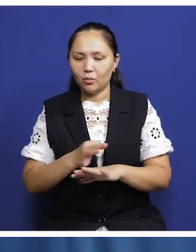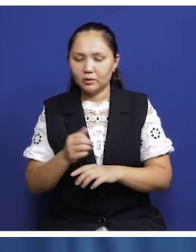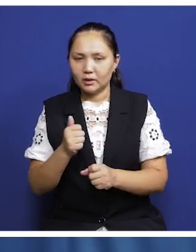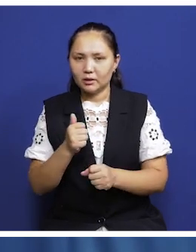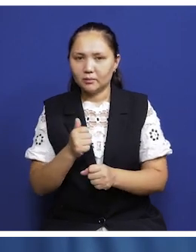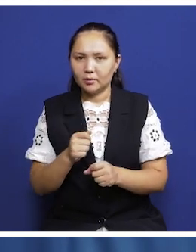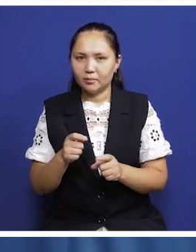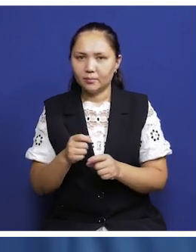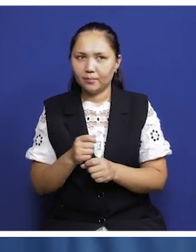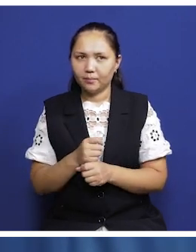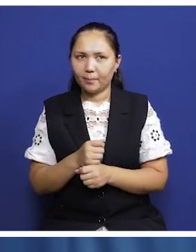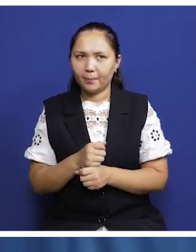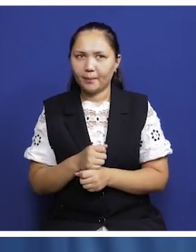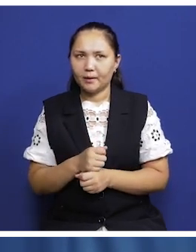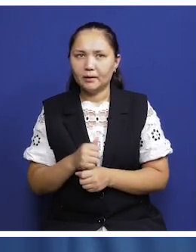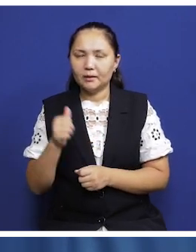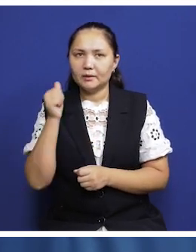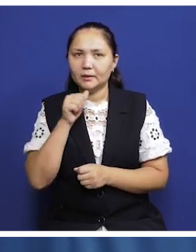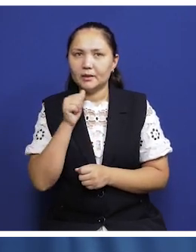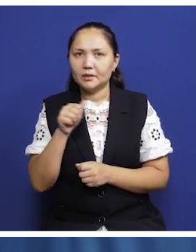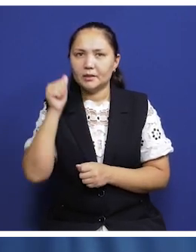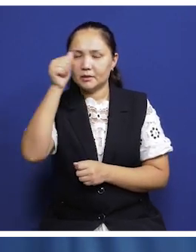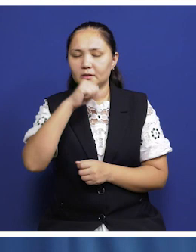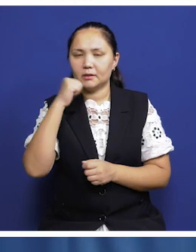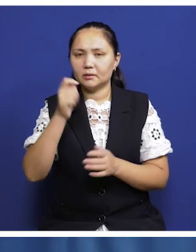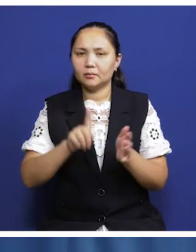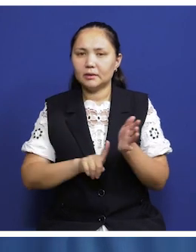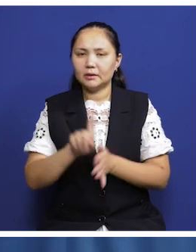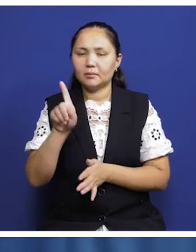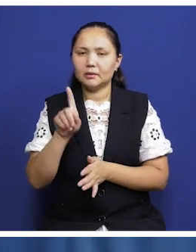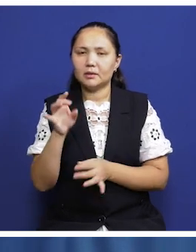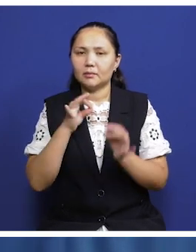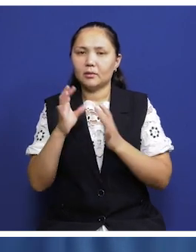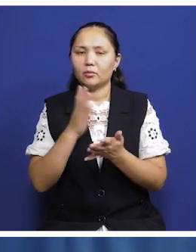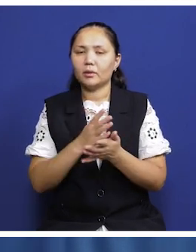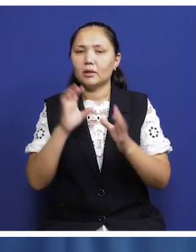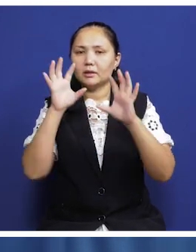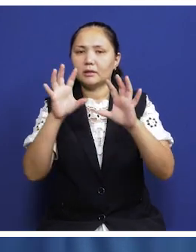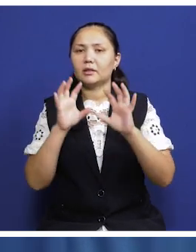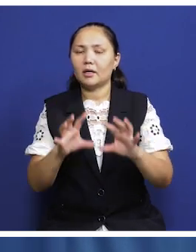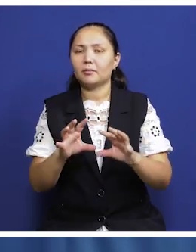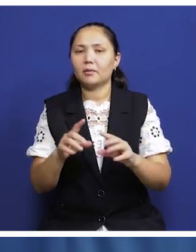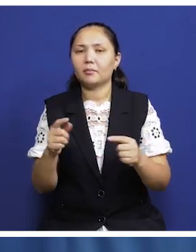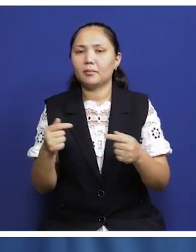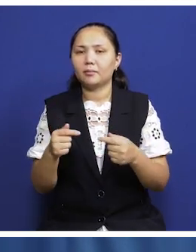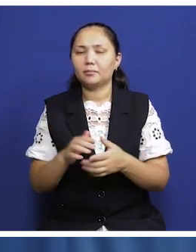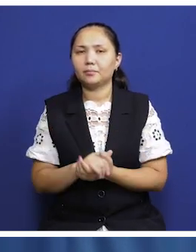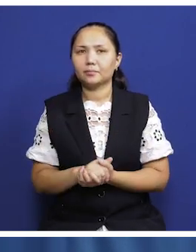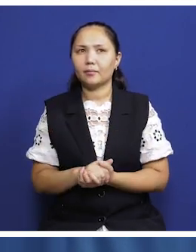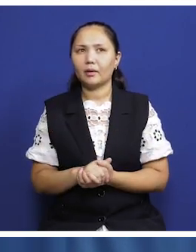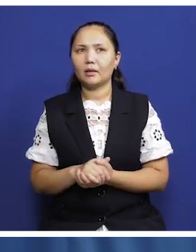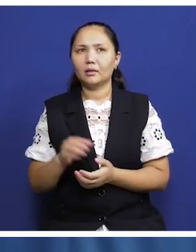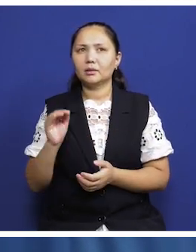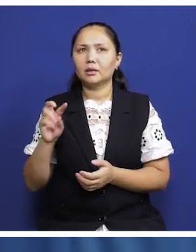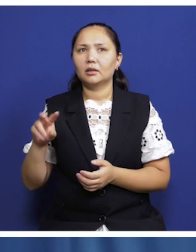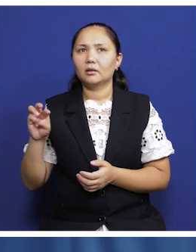үшін. Сосын ол ерте жылдың басынан бастасын деп. Негізінде заң бойынша бізде мынау